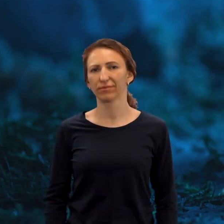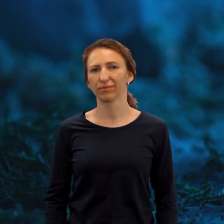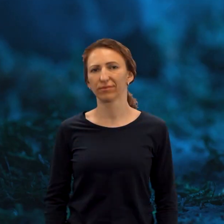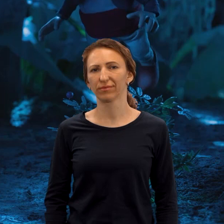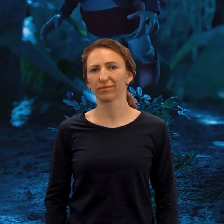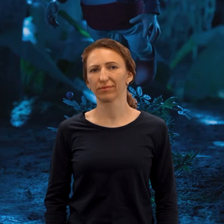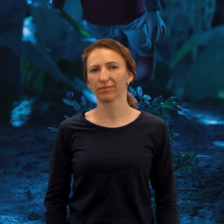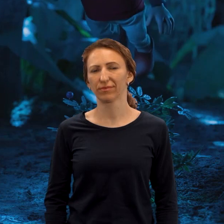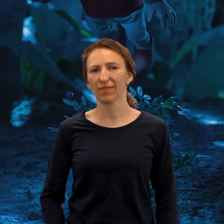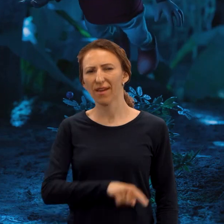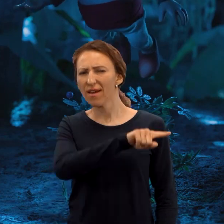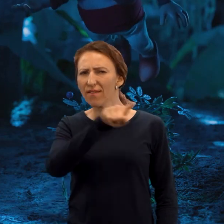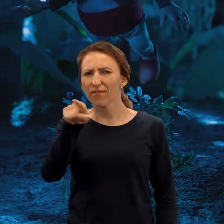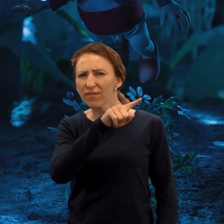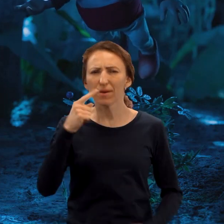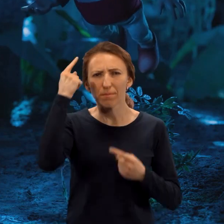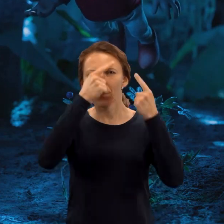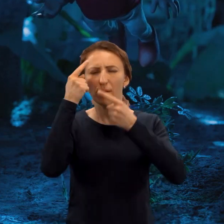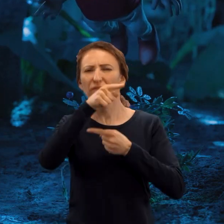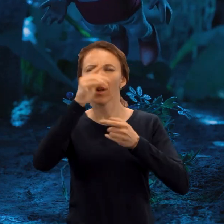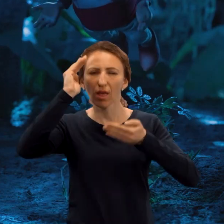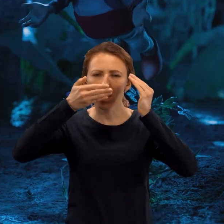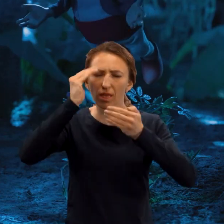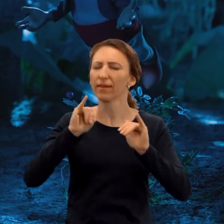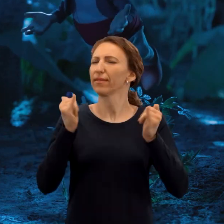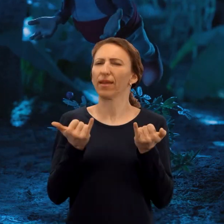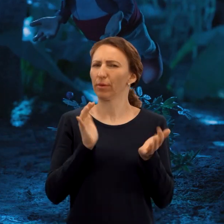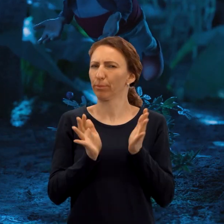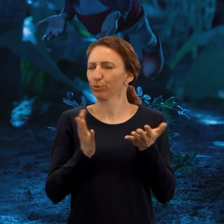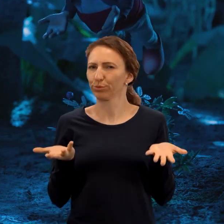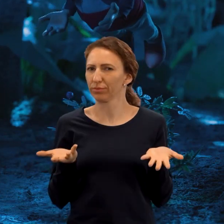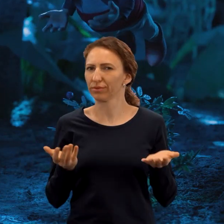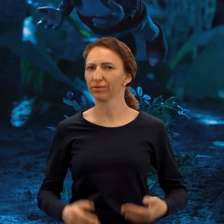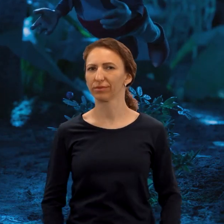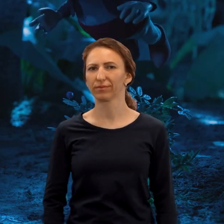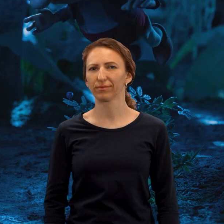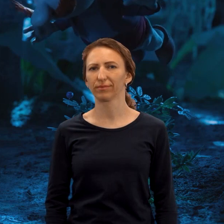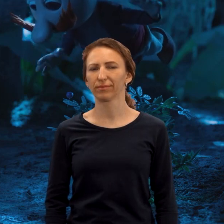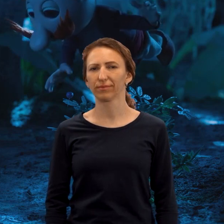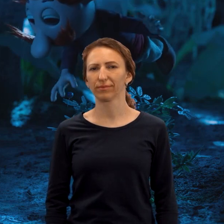A pomyślcie, co wam pomaga zasnąć?